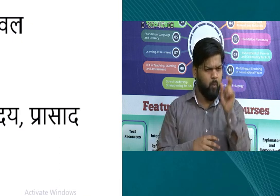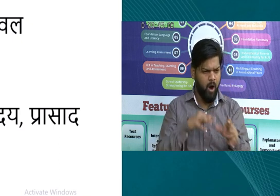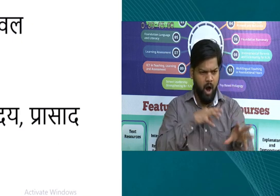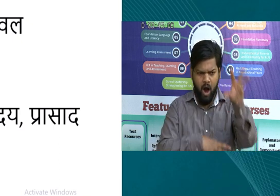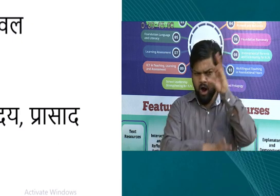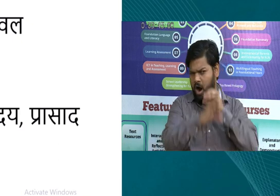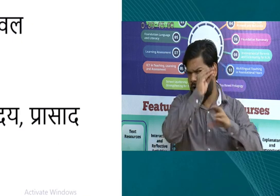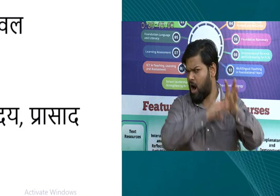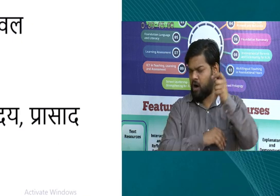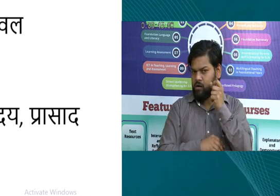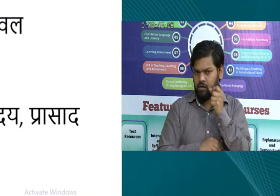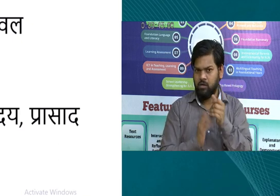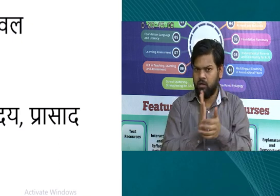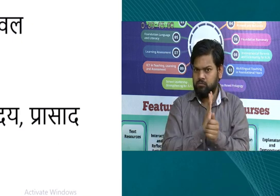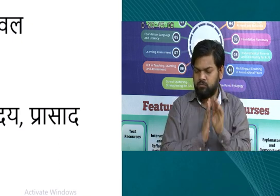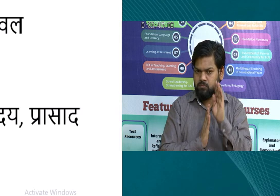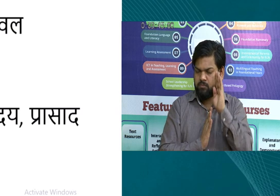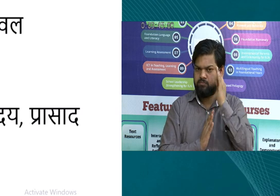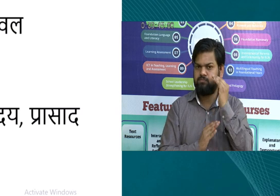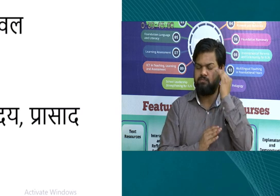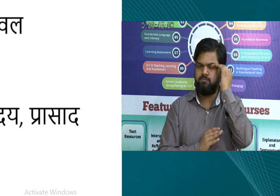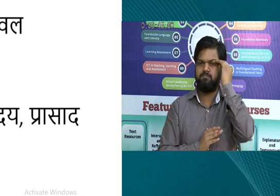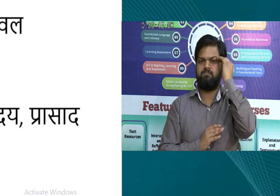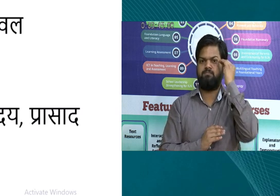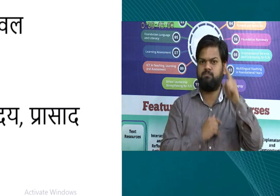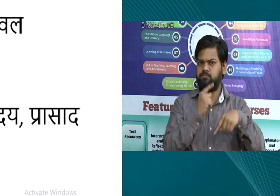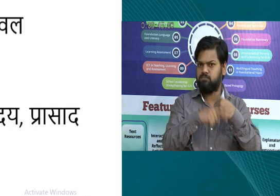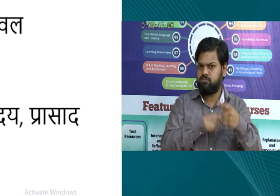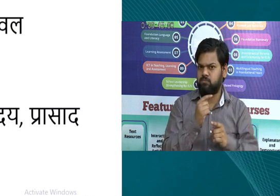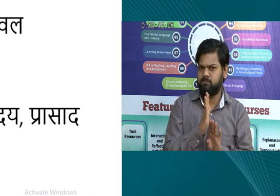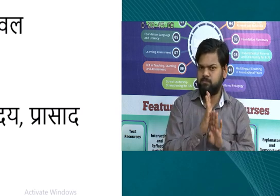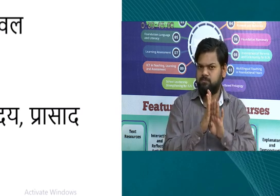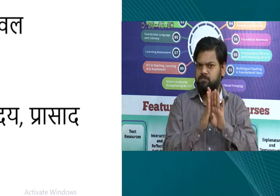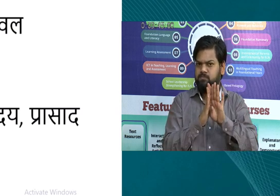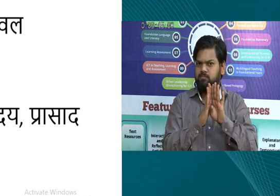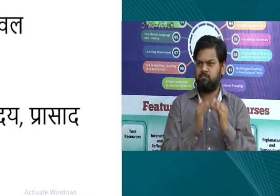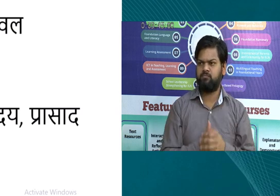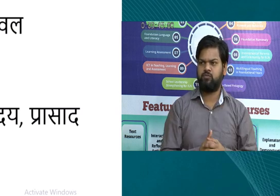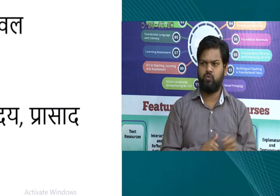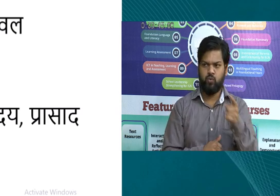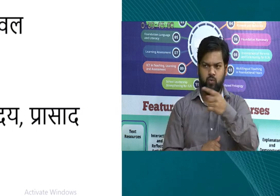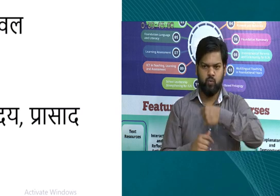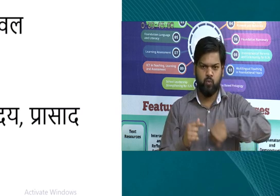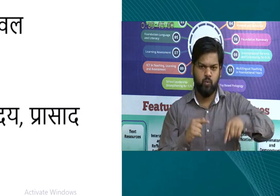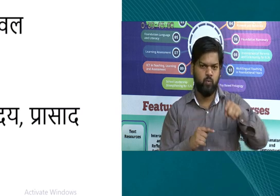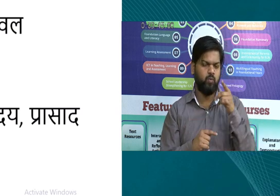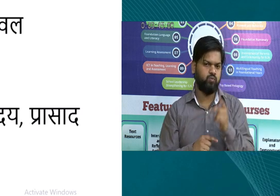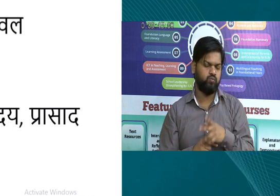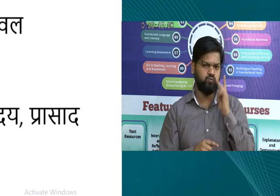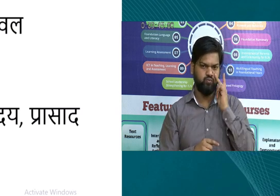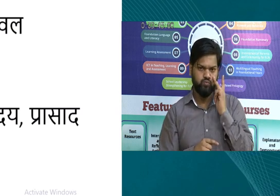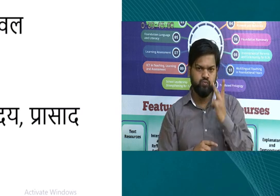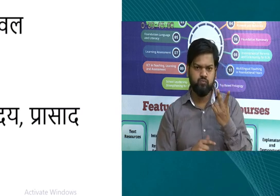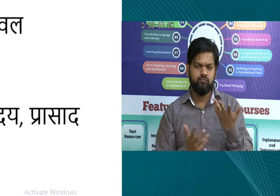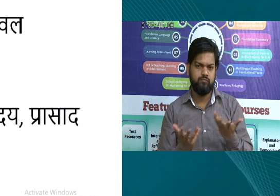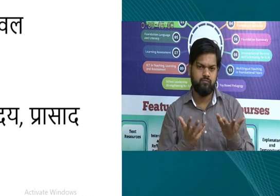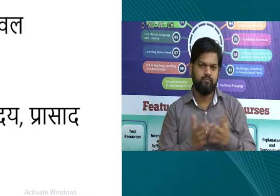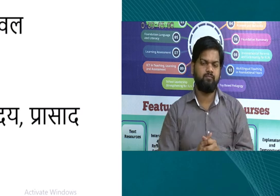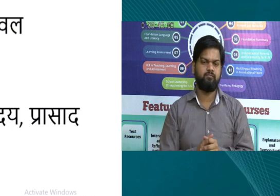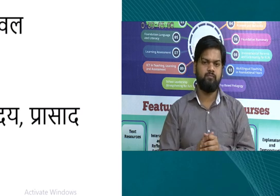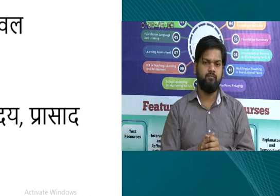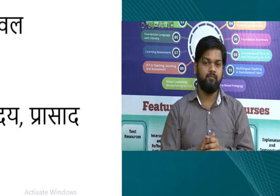इस कैटिगरी में रखा है और इसमें ये ध्यान देनी होगी बात है की हमने इन शब्दों को अल्फाबेटिक ऑर्डर के अंदर हमने इनको